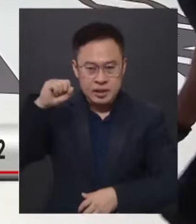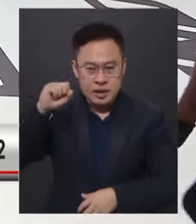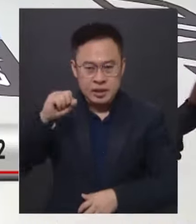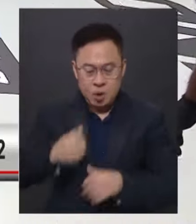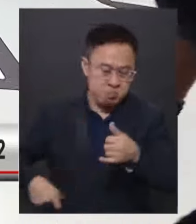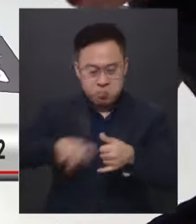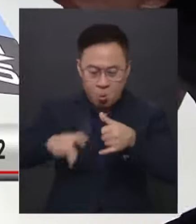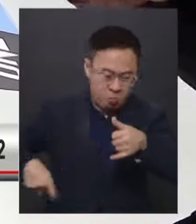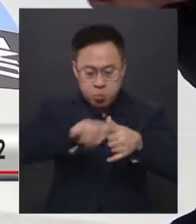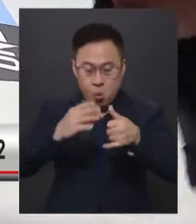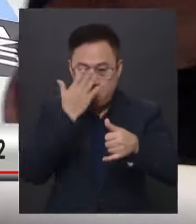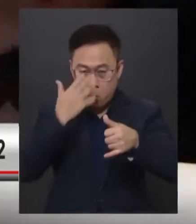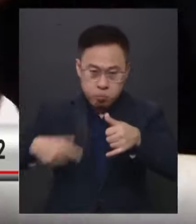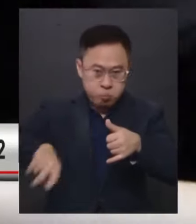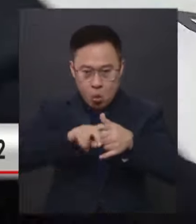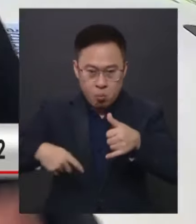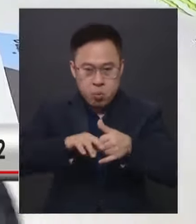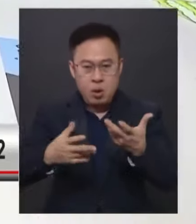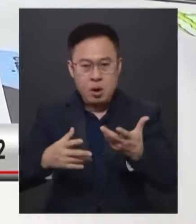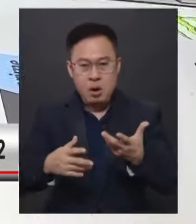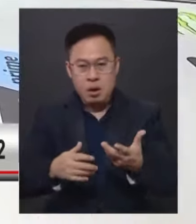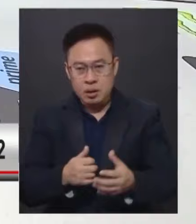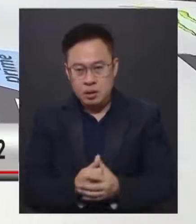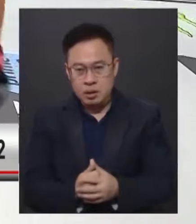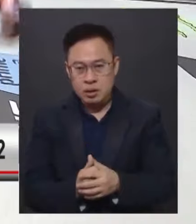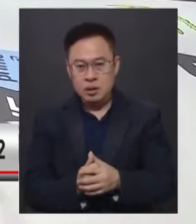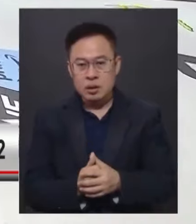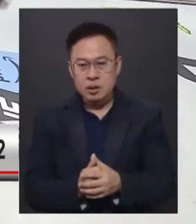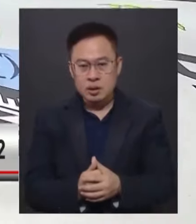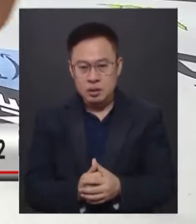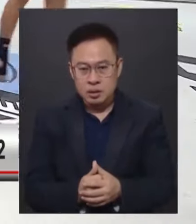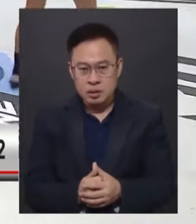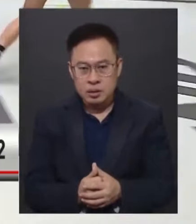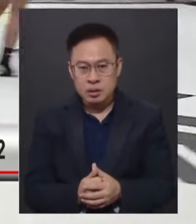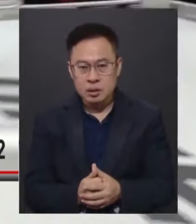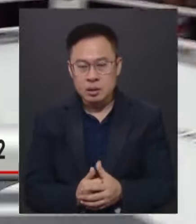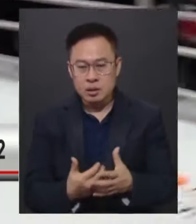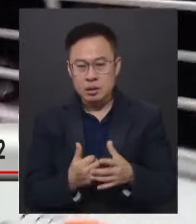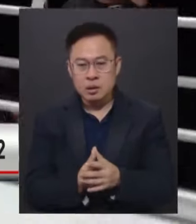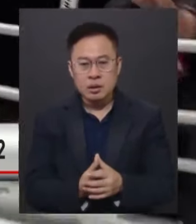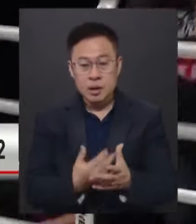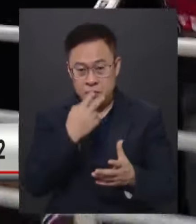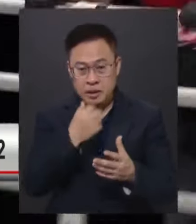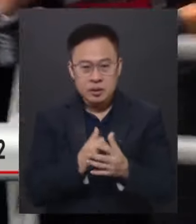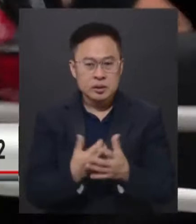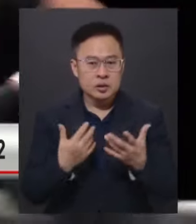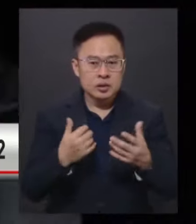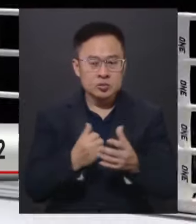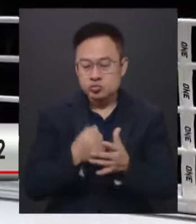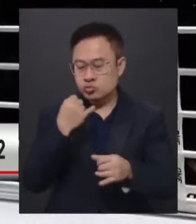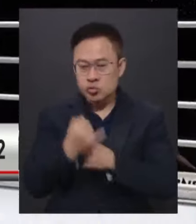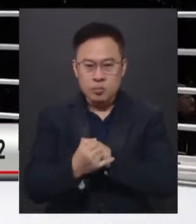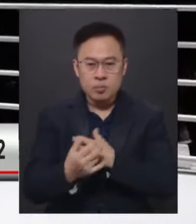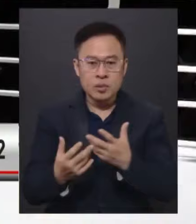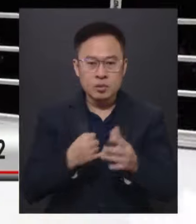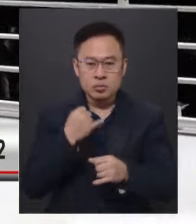การชกขาในจังหวะนี ้คือช่วงต้นเนี่ยเหมือนจะสู้กันได้ดีน ะ ซามิล่ามีแผลแตกมีเลือดด้วยแต่